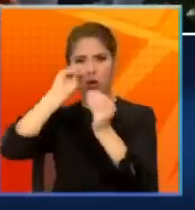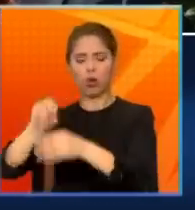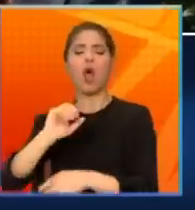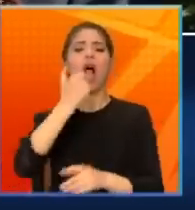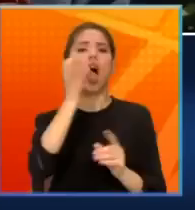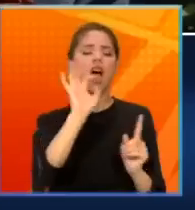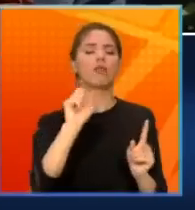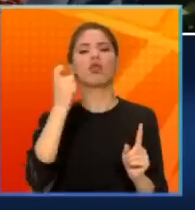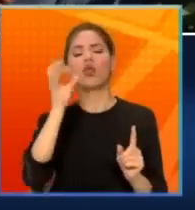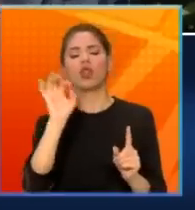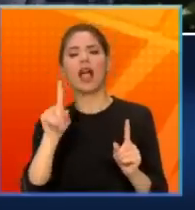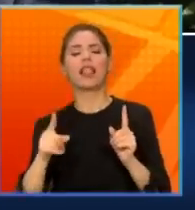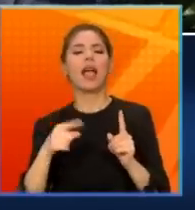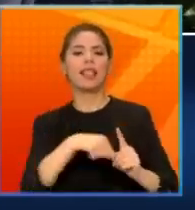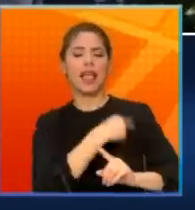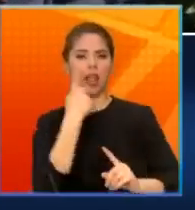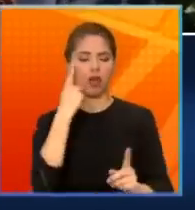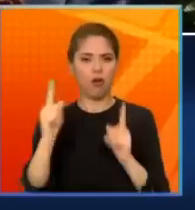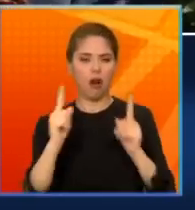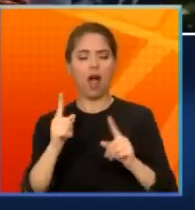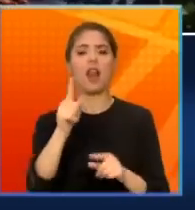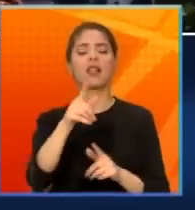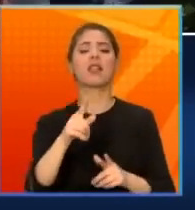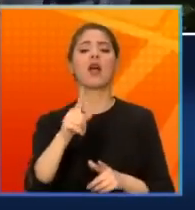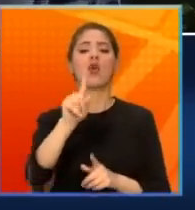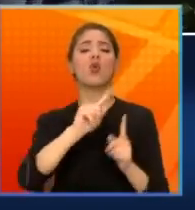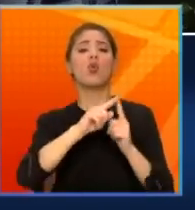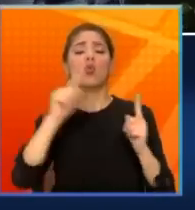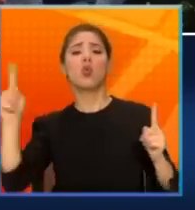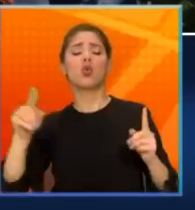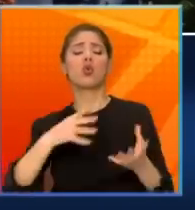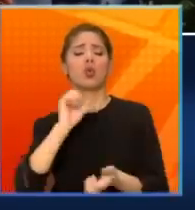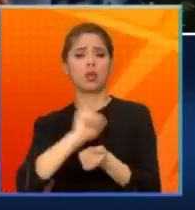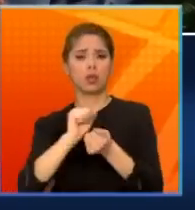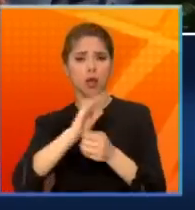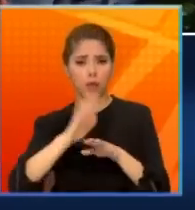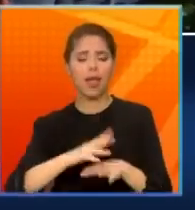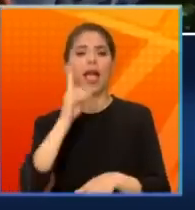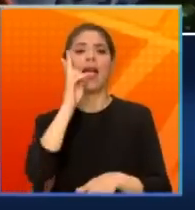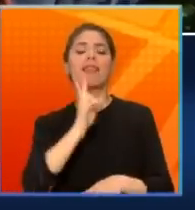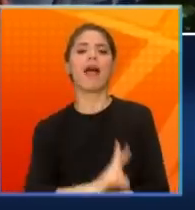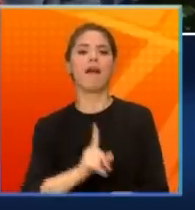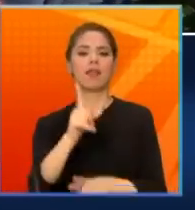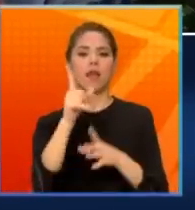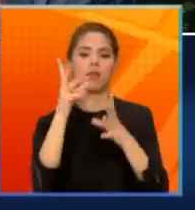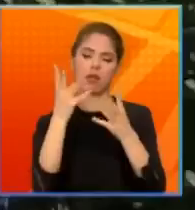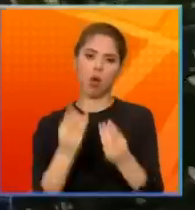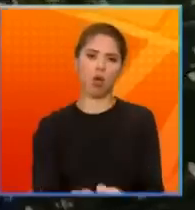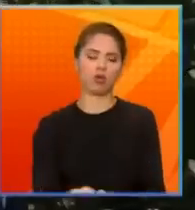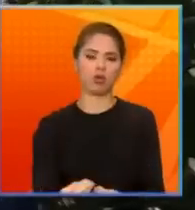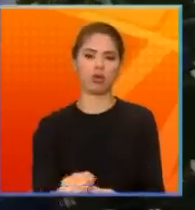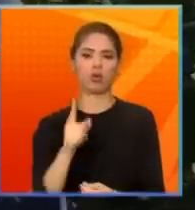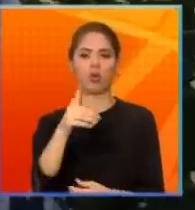ile 90 derecede uzun süre yıkama programında yıkayın. Pırıl pırıl tertemiz bir ürününüz